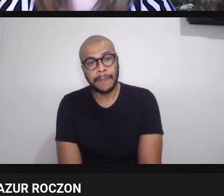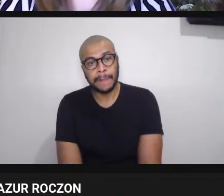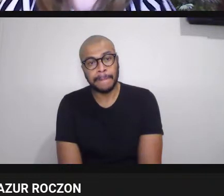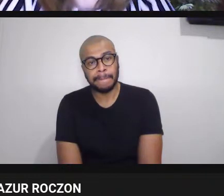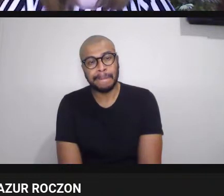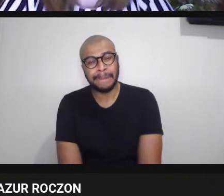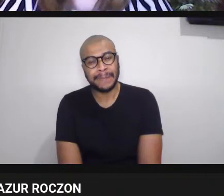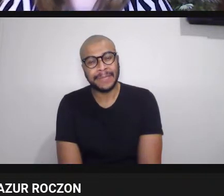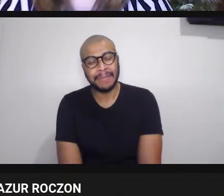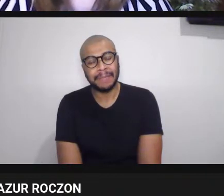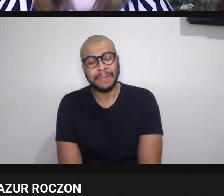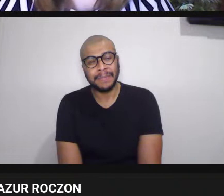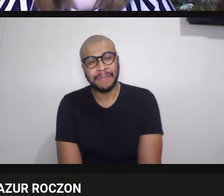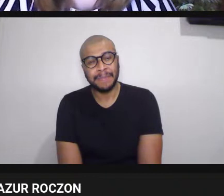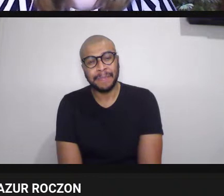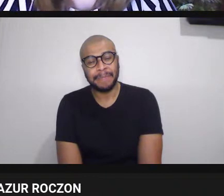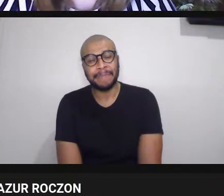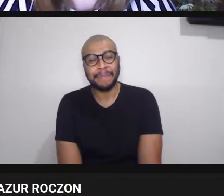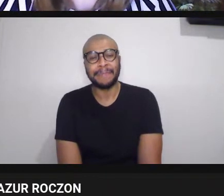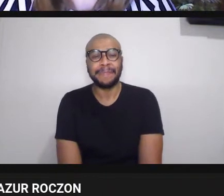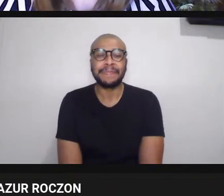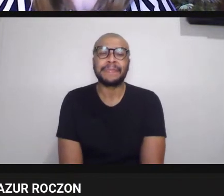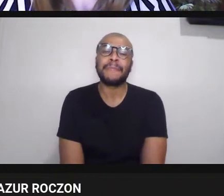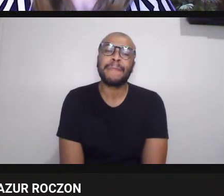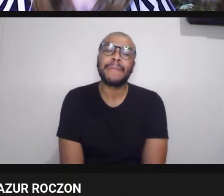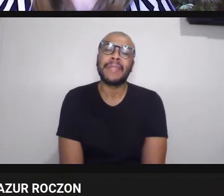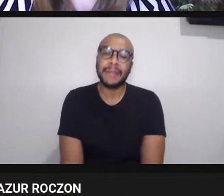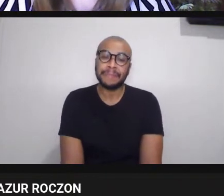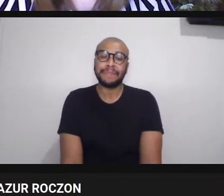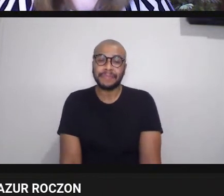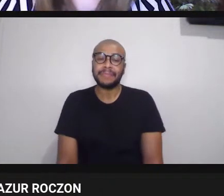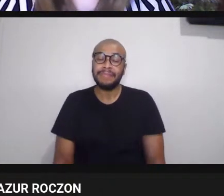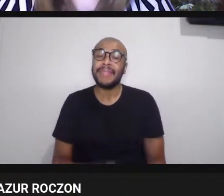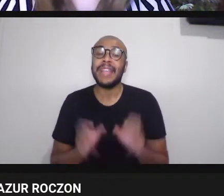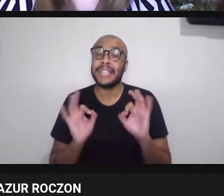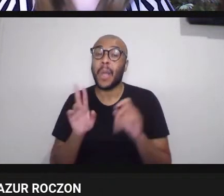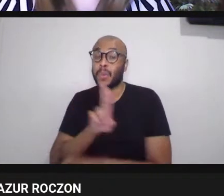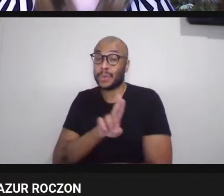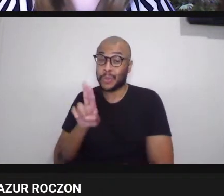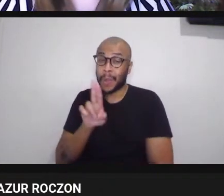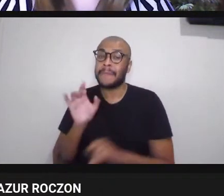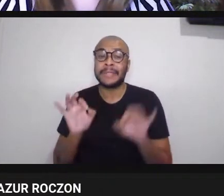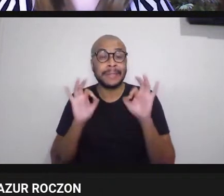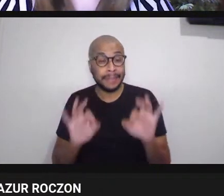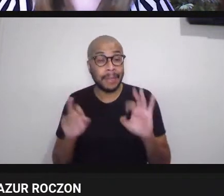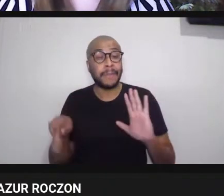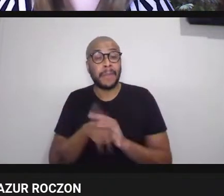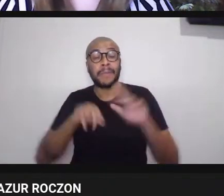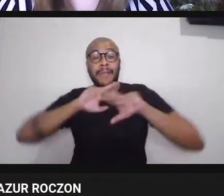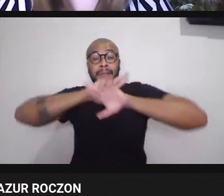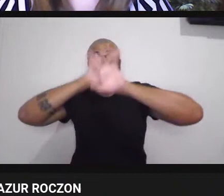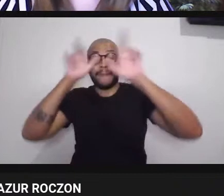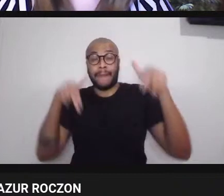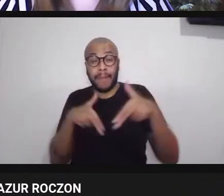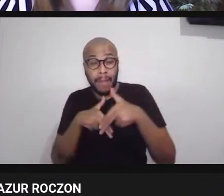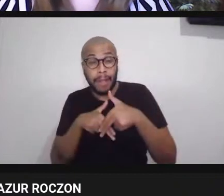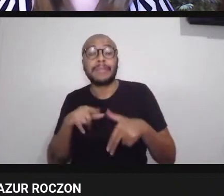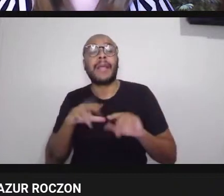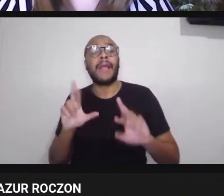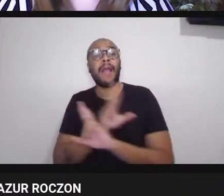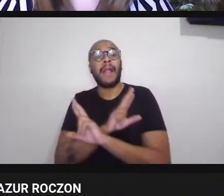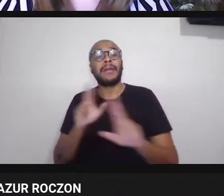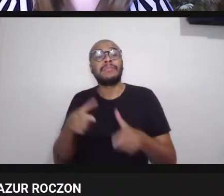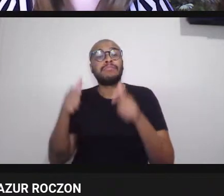Bardzo proszę, proszę. Profesora responde que Mazur certamente é um sobrenome étnico, que ele tem relação com a região